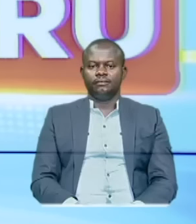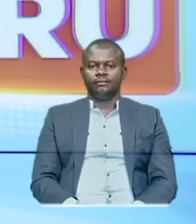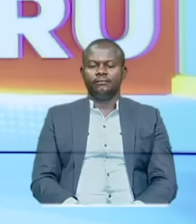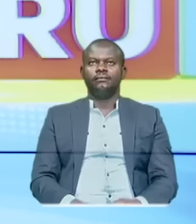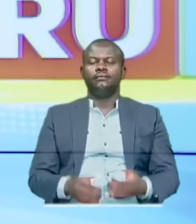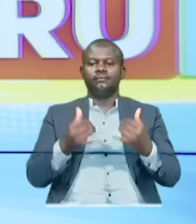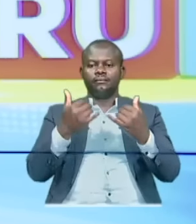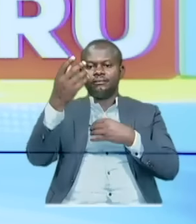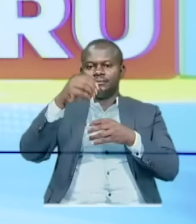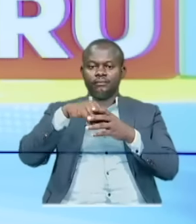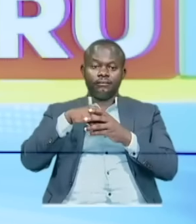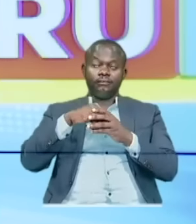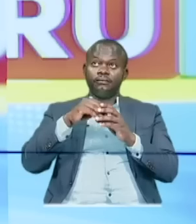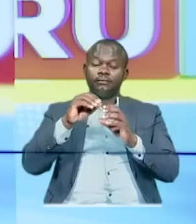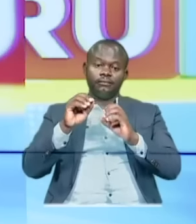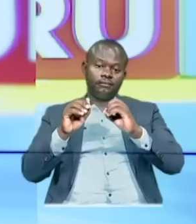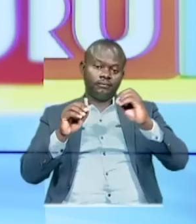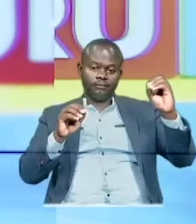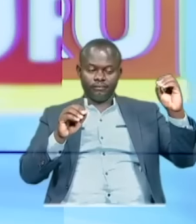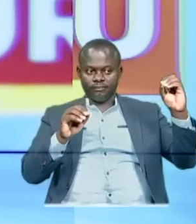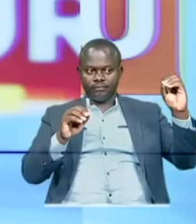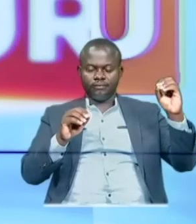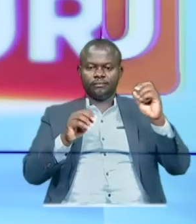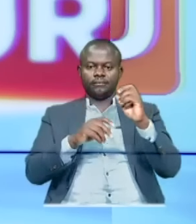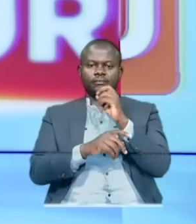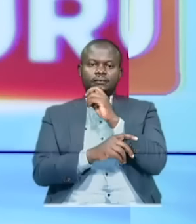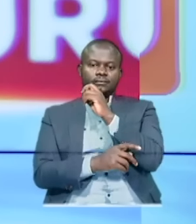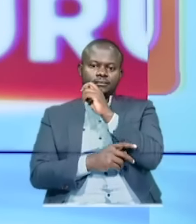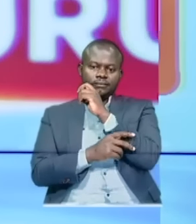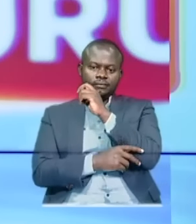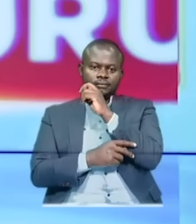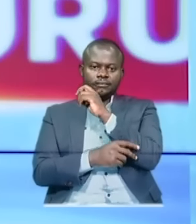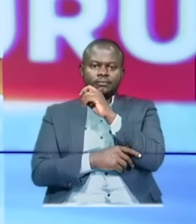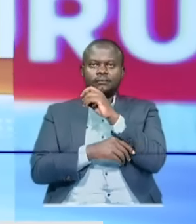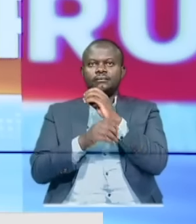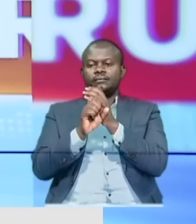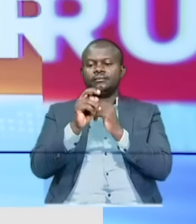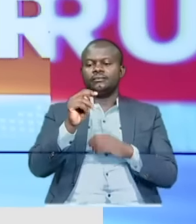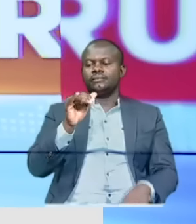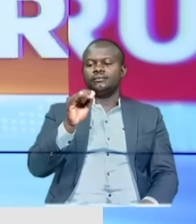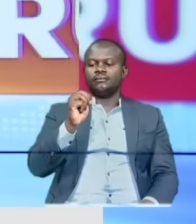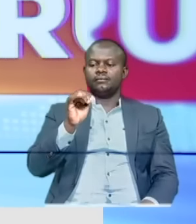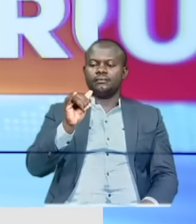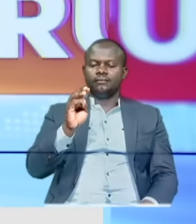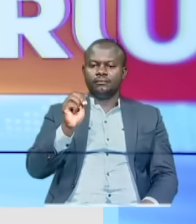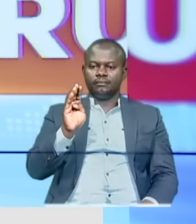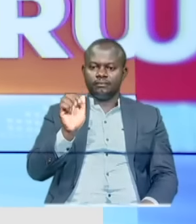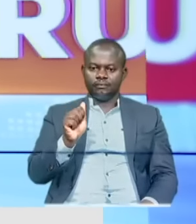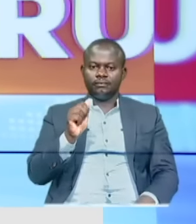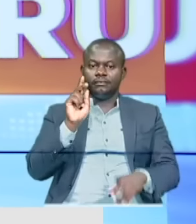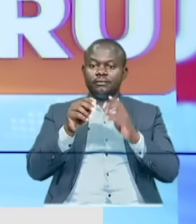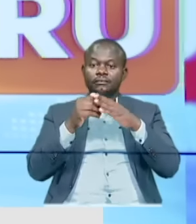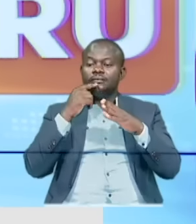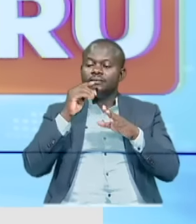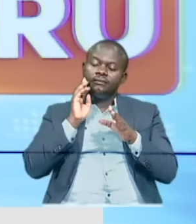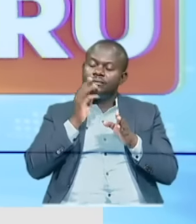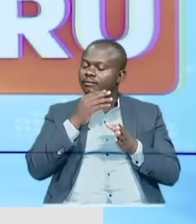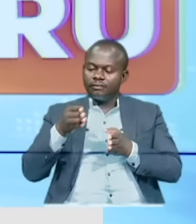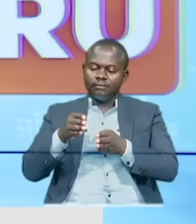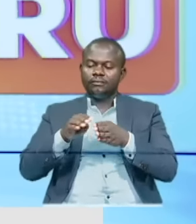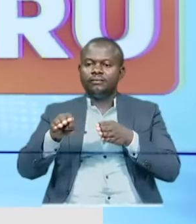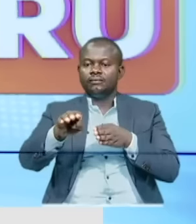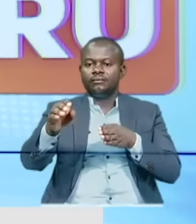Berekeze mu Burengerazuba, hari abaturage bo mu Murenge wa Nyamyumba bavuga ko amazi ya ruhurura ya Busoro burushya ashyira ubuzima